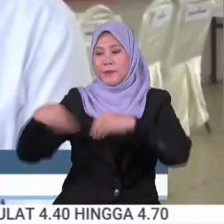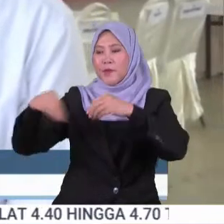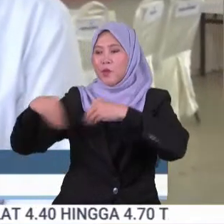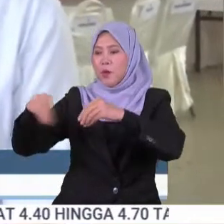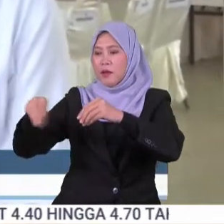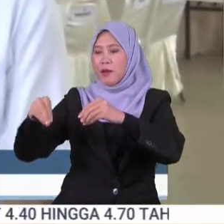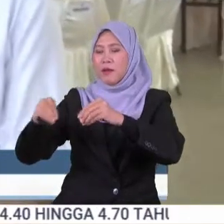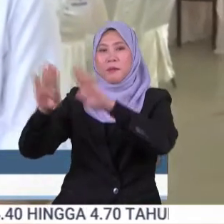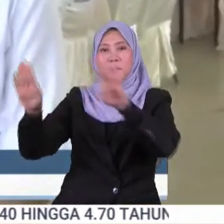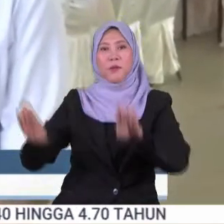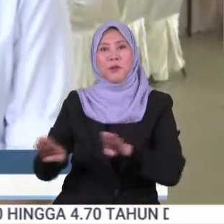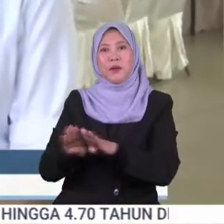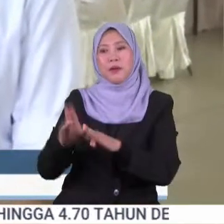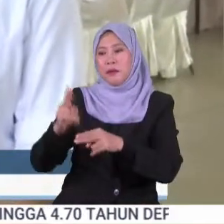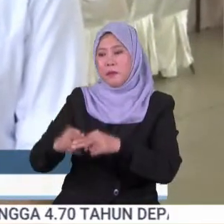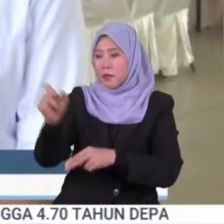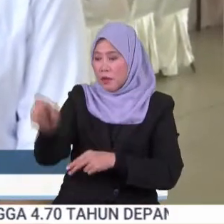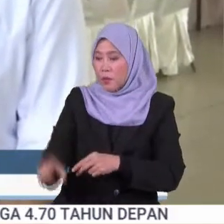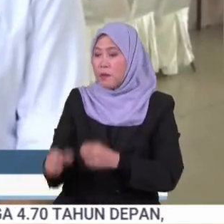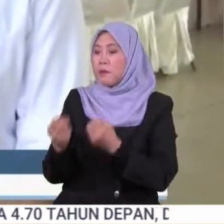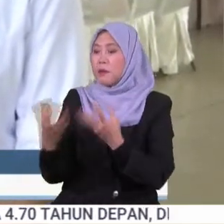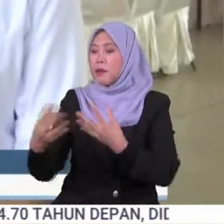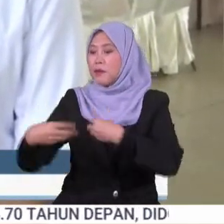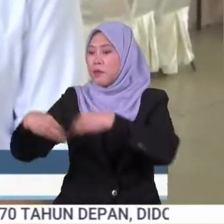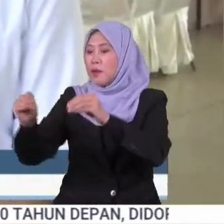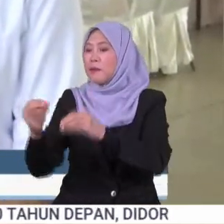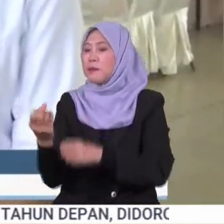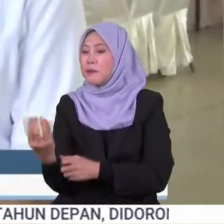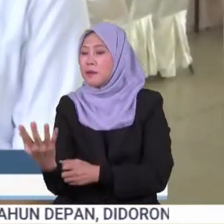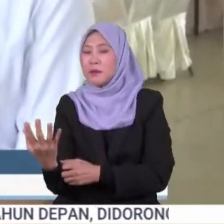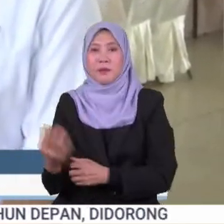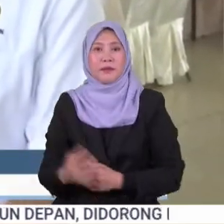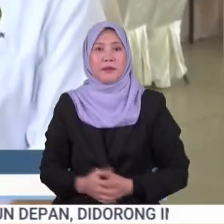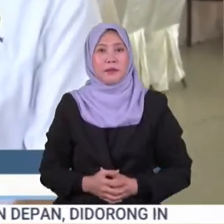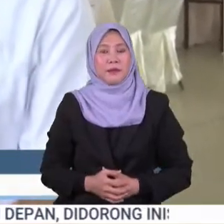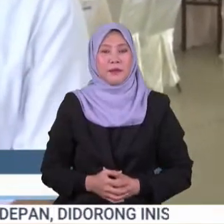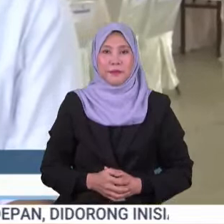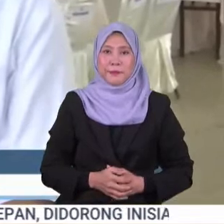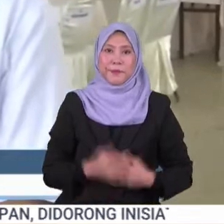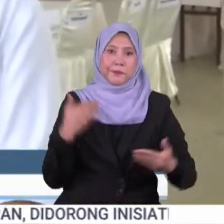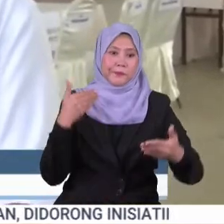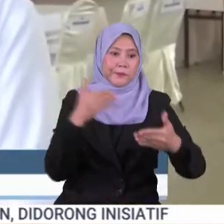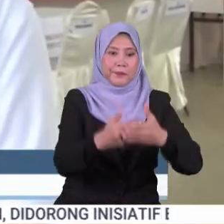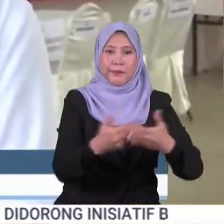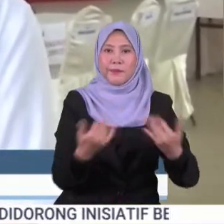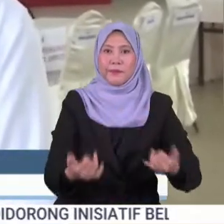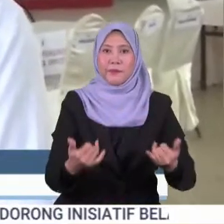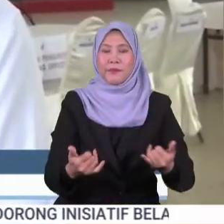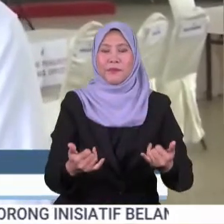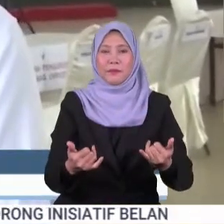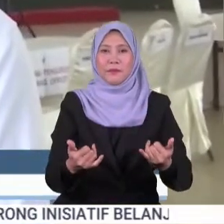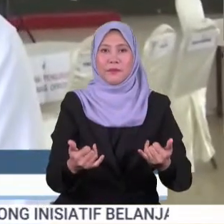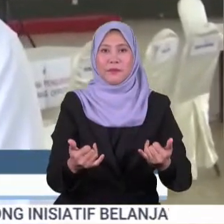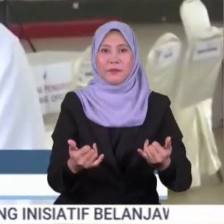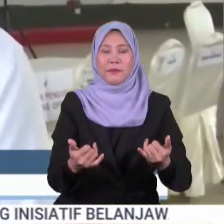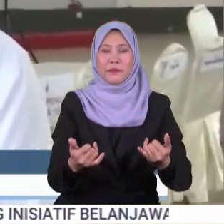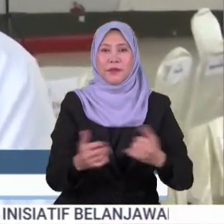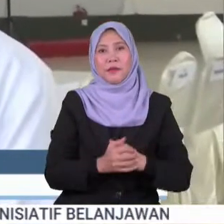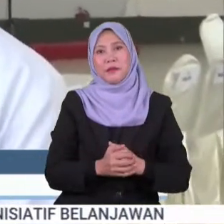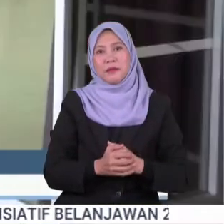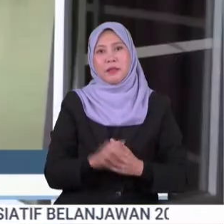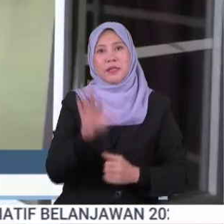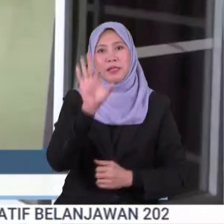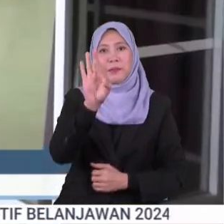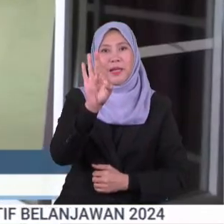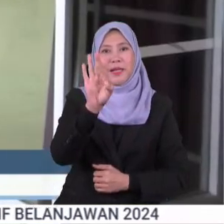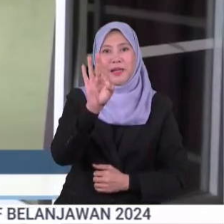penjualan borang penamaan calon, berapakah yang sudah terjual setakat ini? Okey, setakat ni kita telah 9